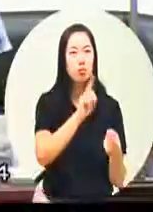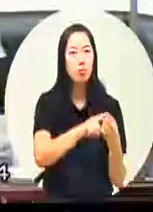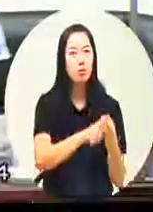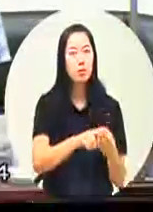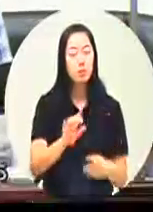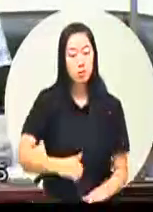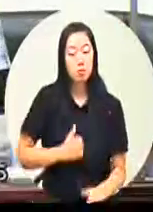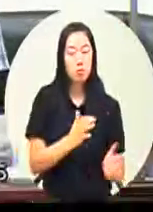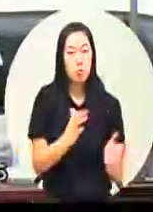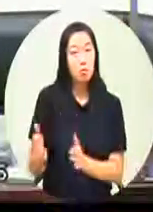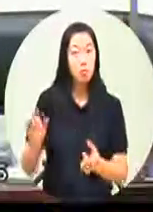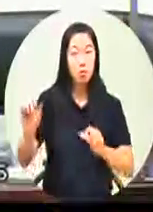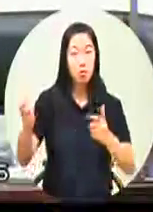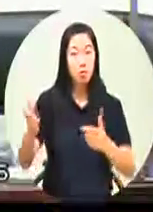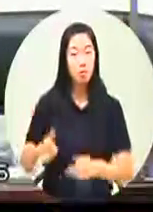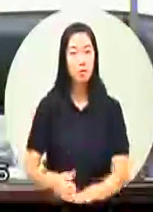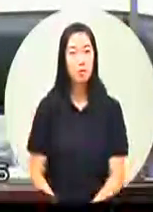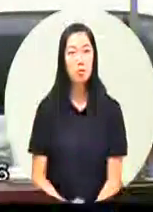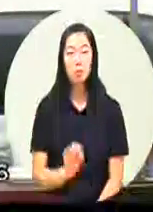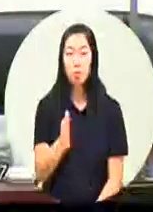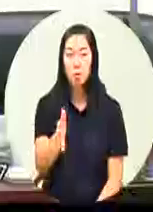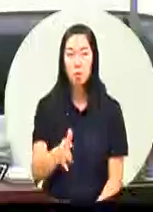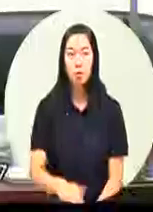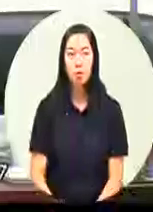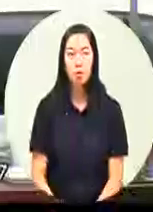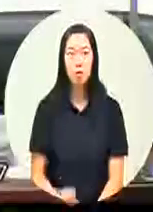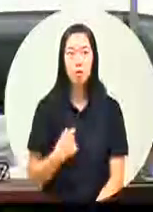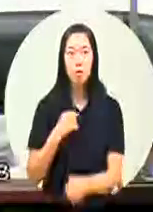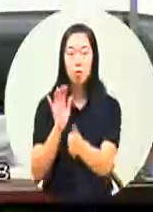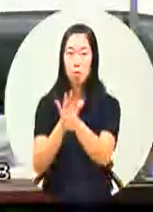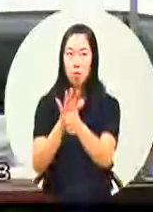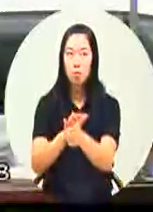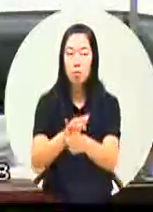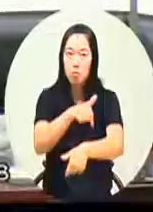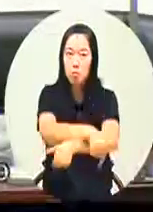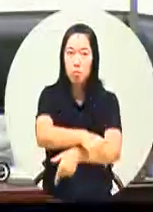呢？为什么我为南高雄不爽？